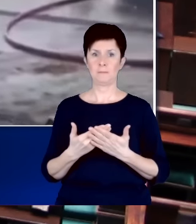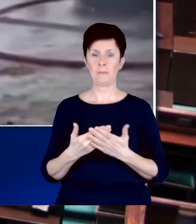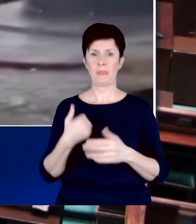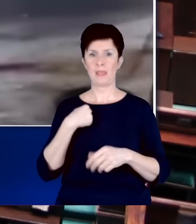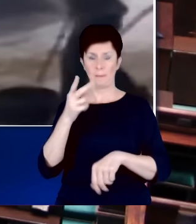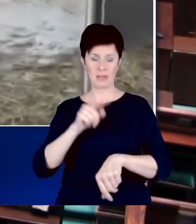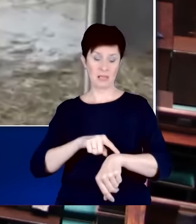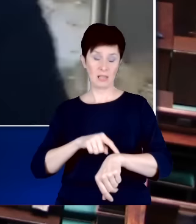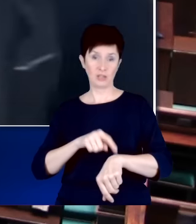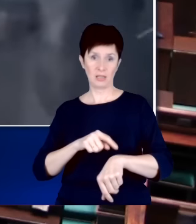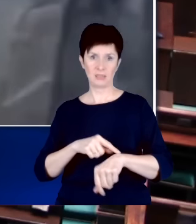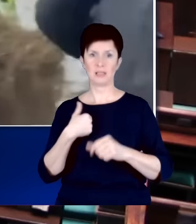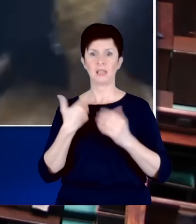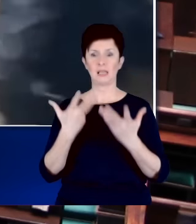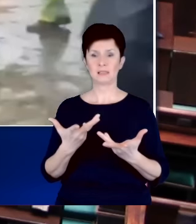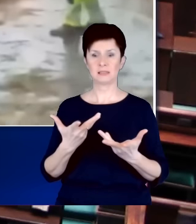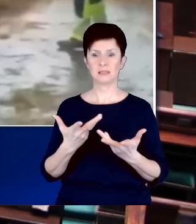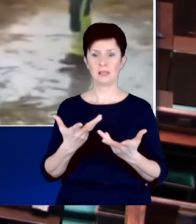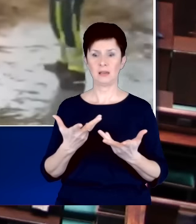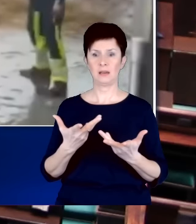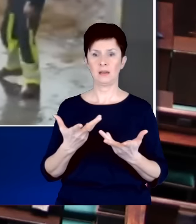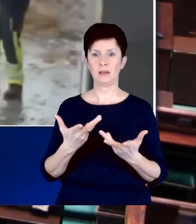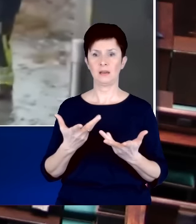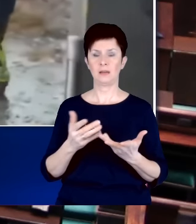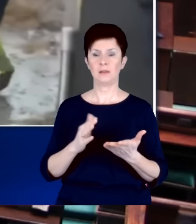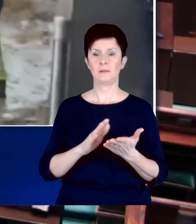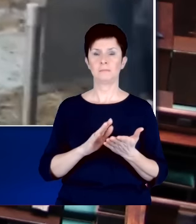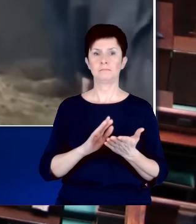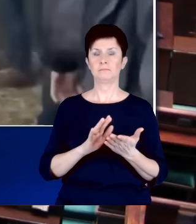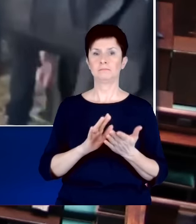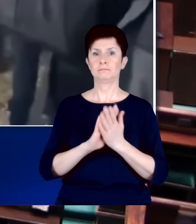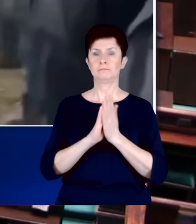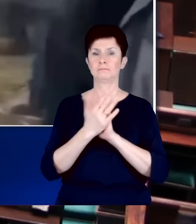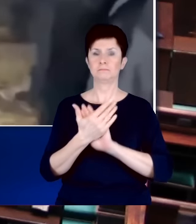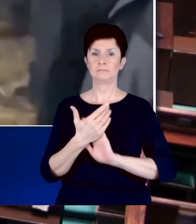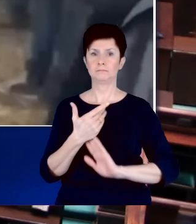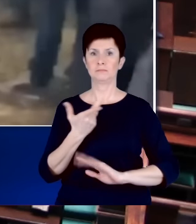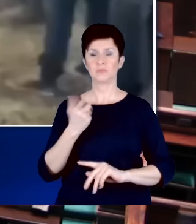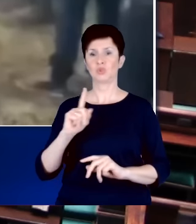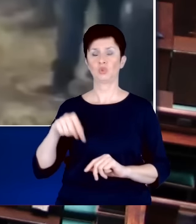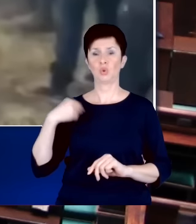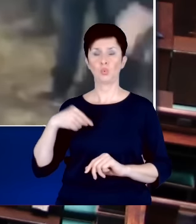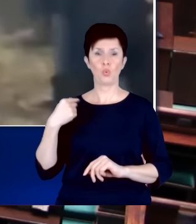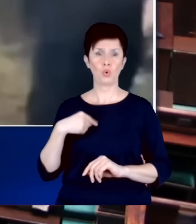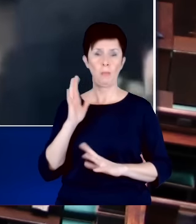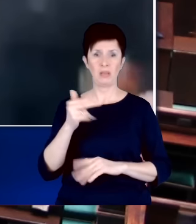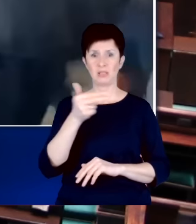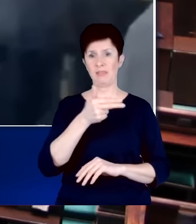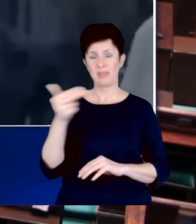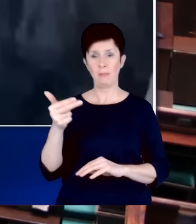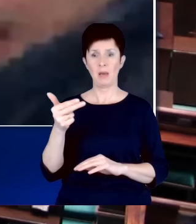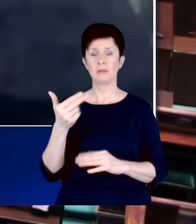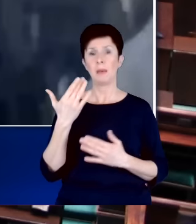żebyśmy przeszli też do tematu krajowego, który najprawdopodobniej już niebawem będzie tematem niezwykle